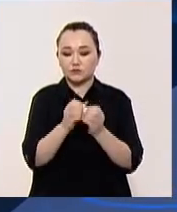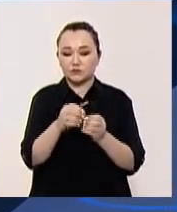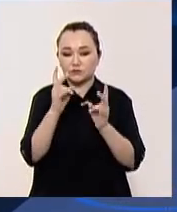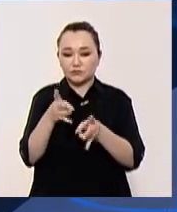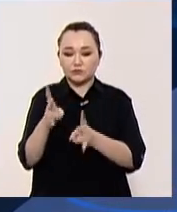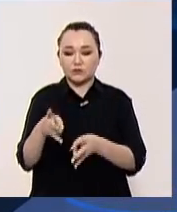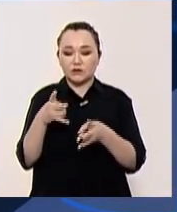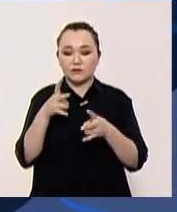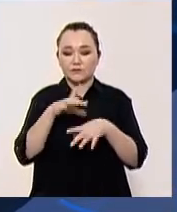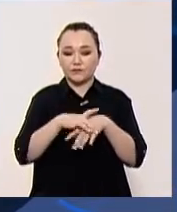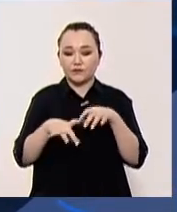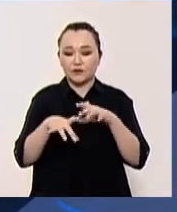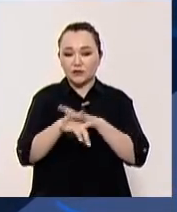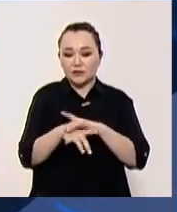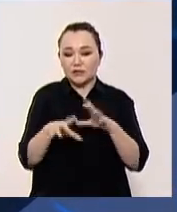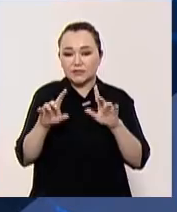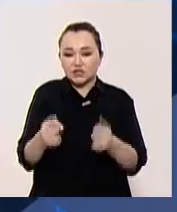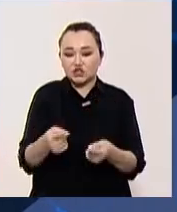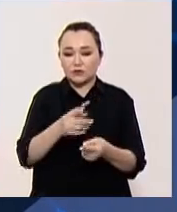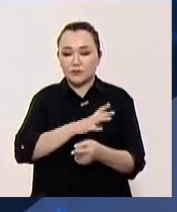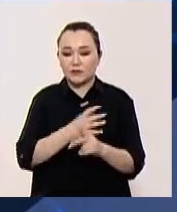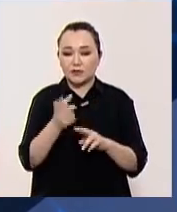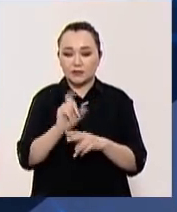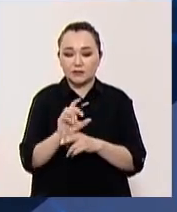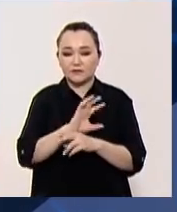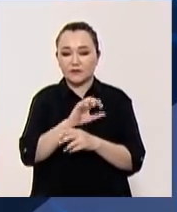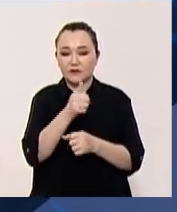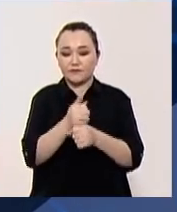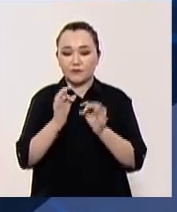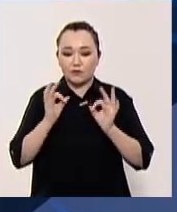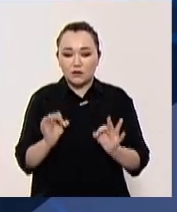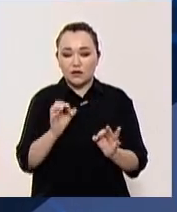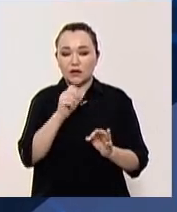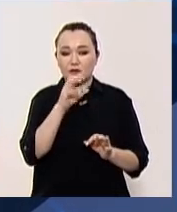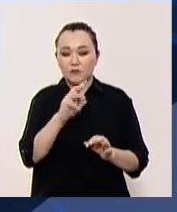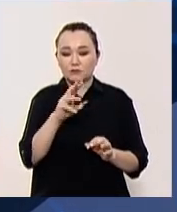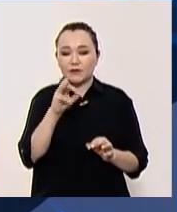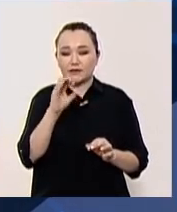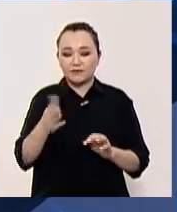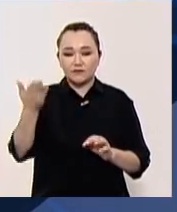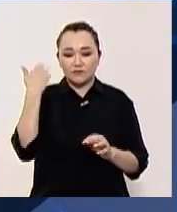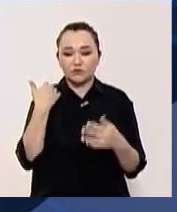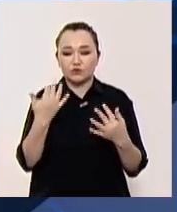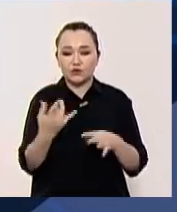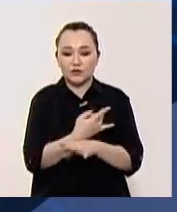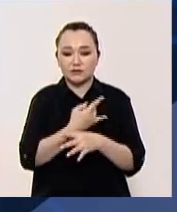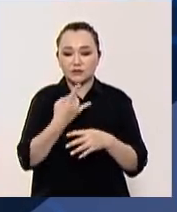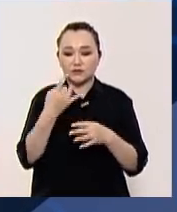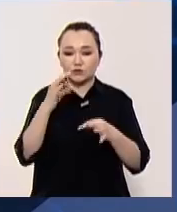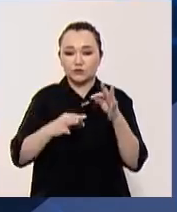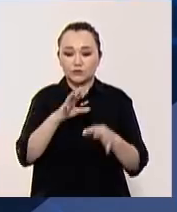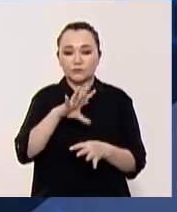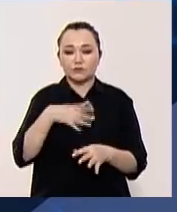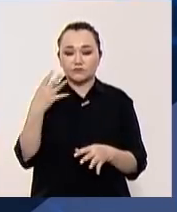бас бостандығынан заңсыз айыру баптары. Сондай-ақ бас прокуратура Арман Жұмагелдиевтің бұған дейін қанша рет сотты болғаны